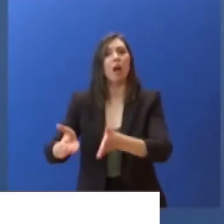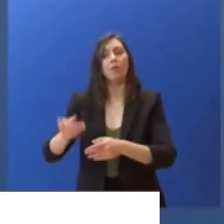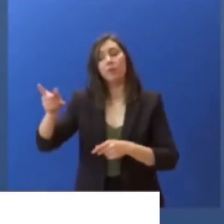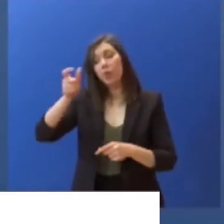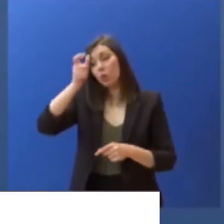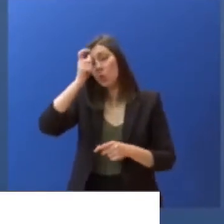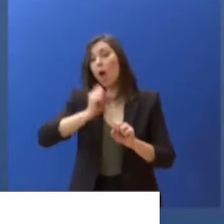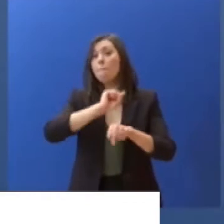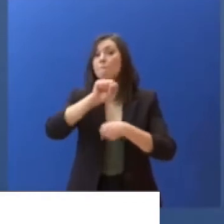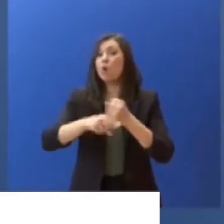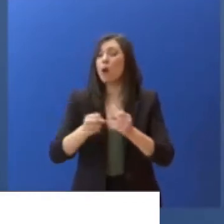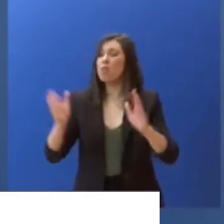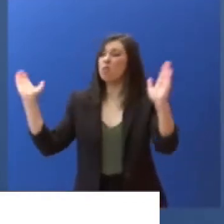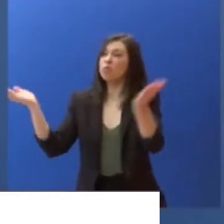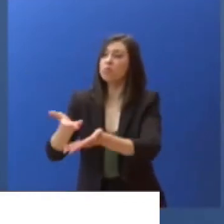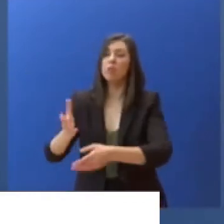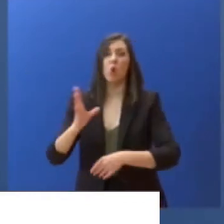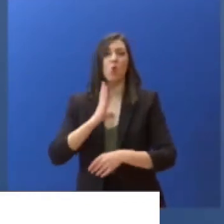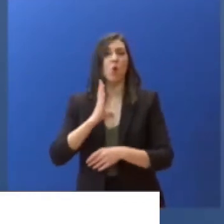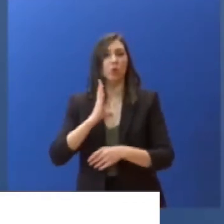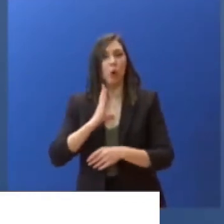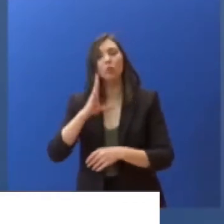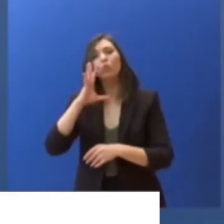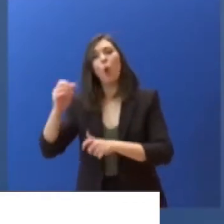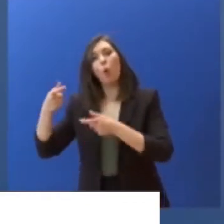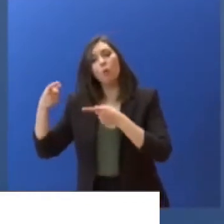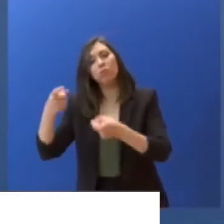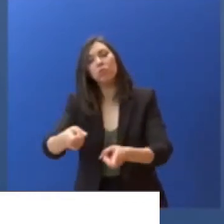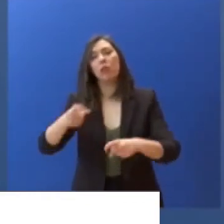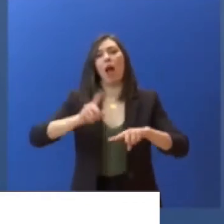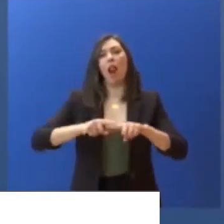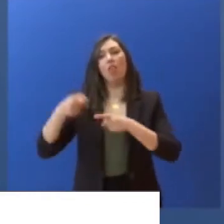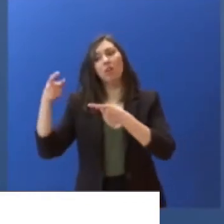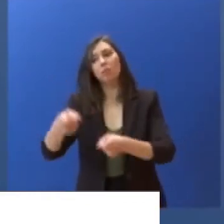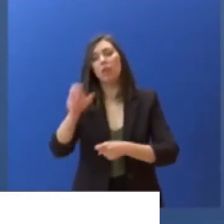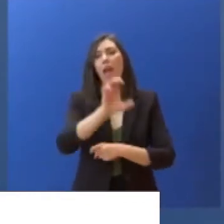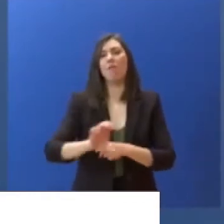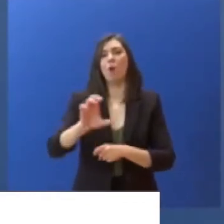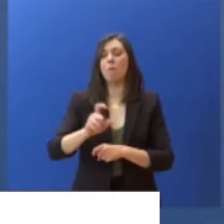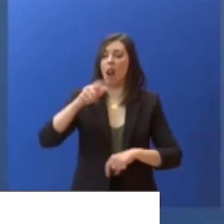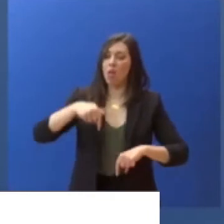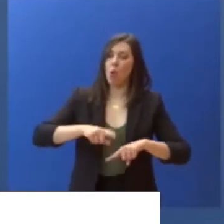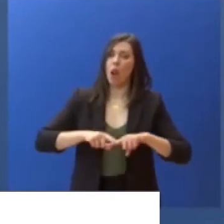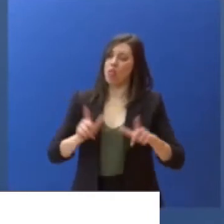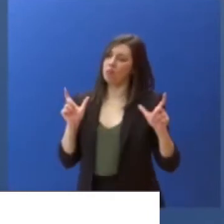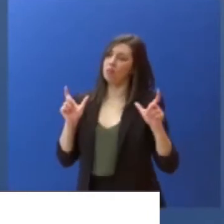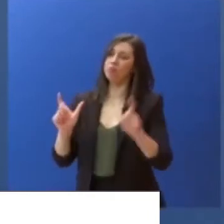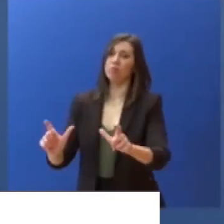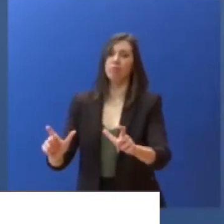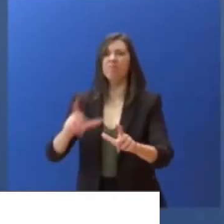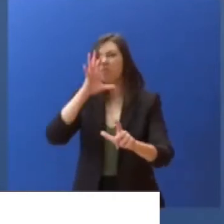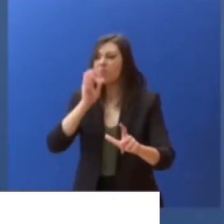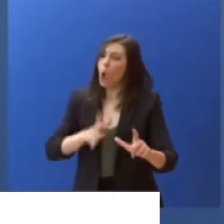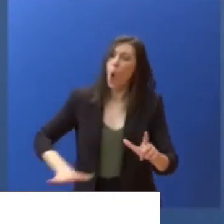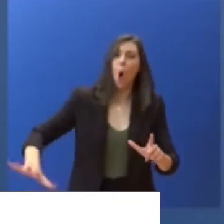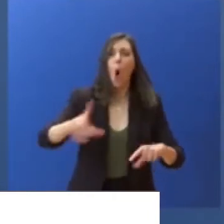ως όπλο κατατρεγμένους ανθρώπους, απέτυχε. Προσέκρουσε στην ομοψυχία των Ελλήνων, στην αποφασιστικότητα του Πρωθυπουργού και της